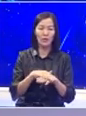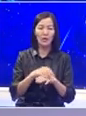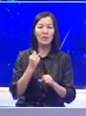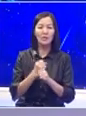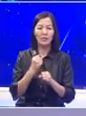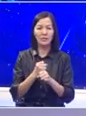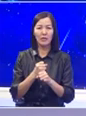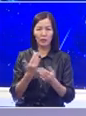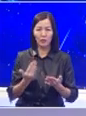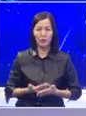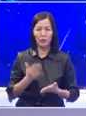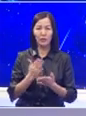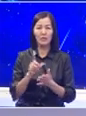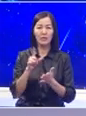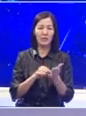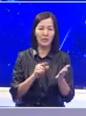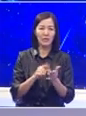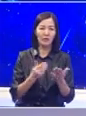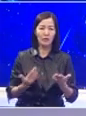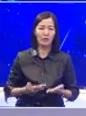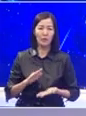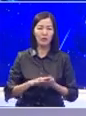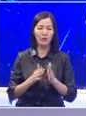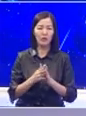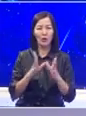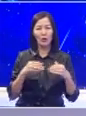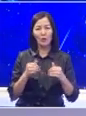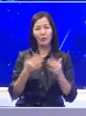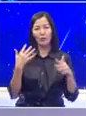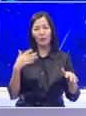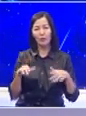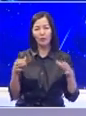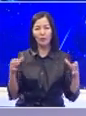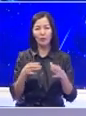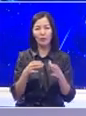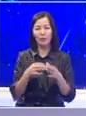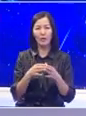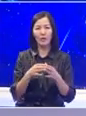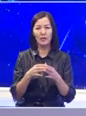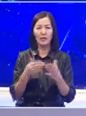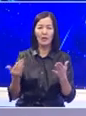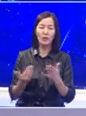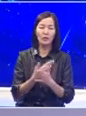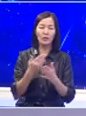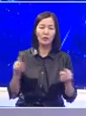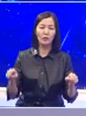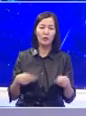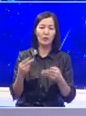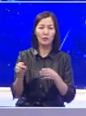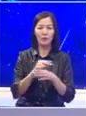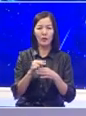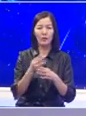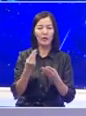Көбісі зейнеткер мен тұрмысы нашар отбасылар. Олардың тұрғын үйді жаңғырту бағдарламасына қатысып, жамап, жасқауға қалтасы